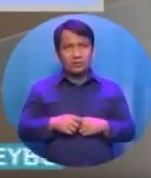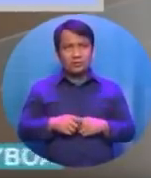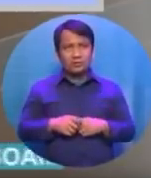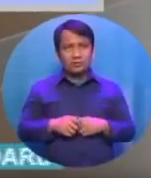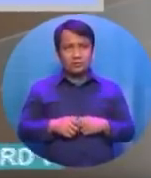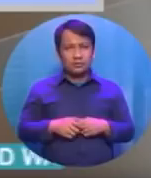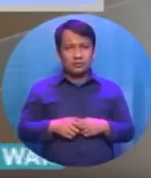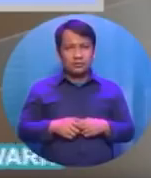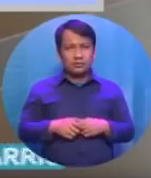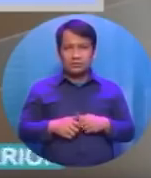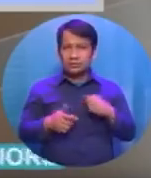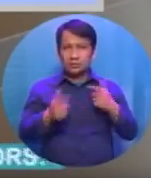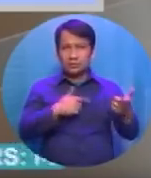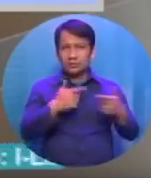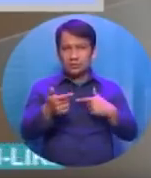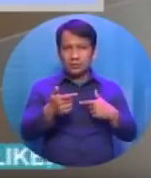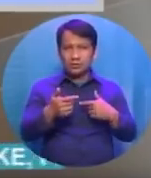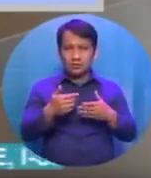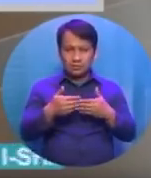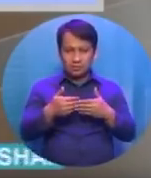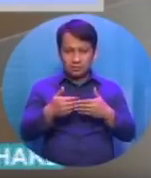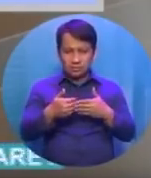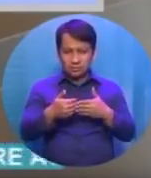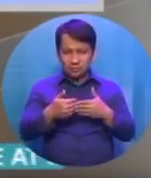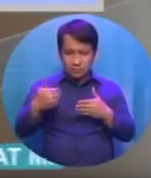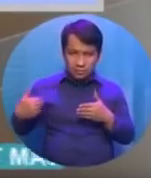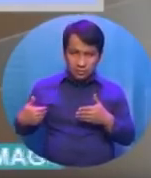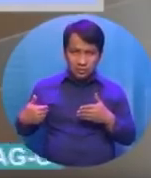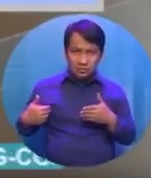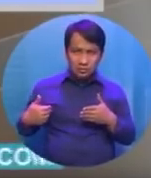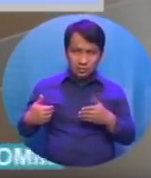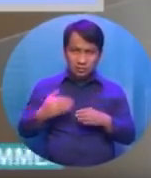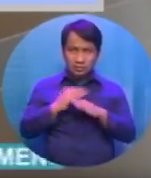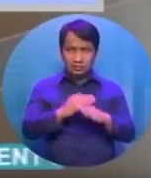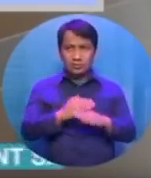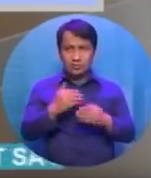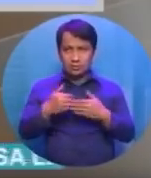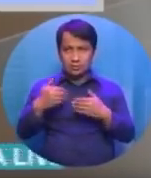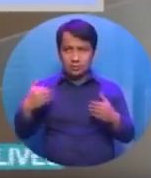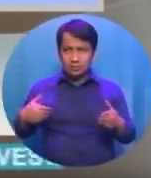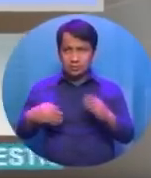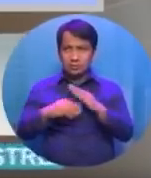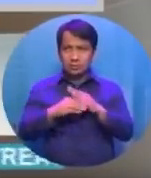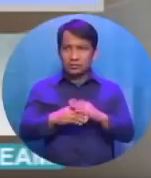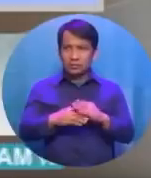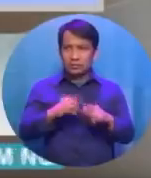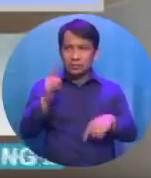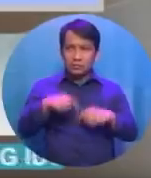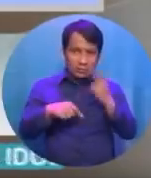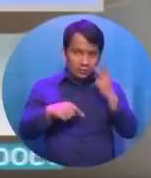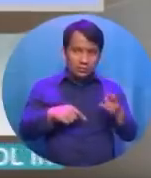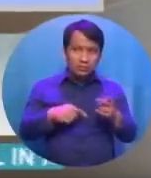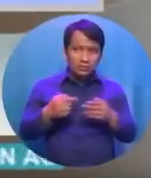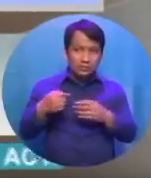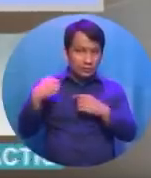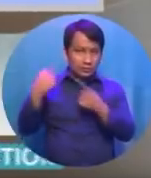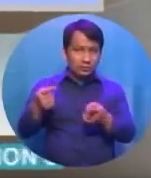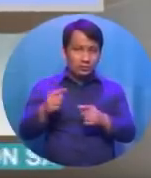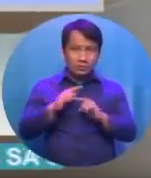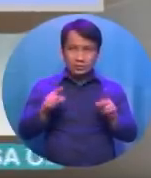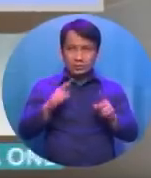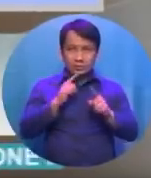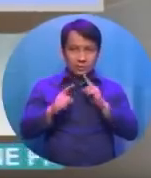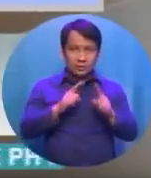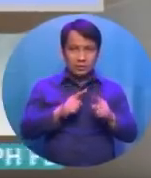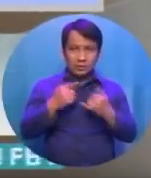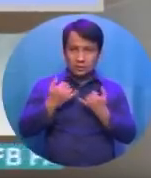hindi ko nakausap noon. Pero before that, Blinak ka niya. Pero before that, hindi pa kayo nag-uusap ever since? Hindi pa